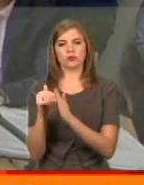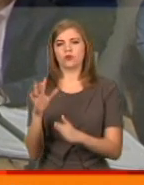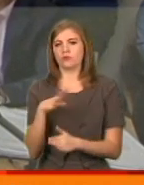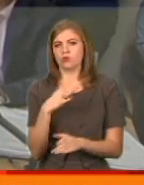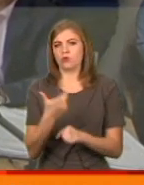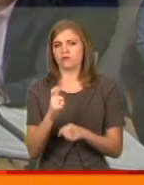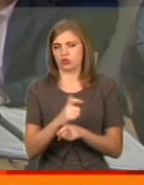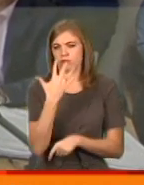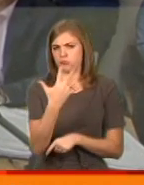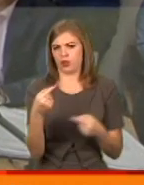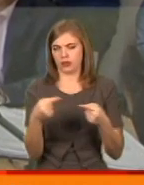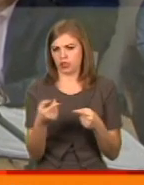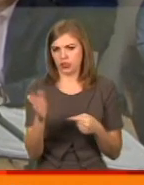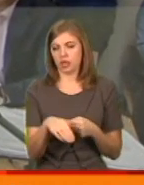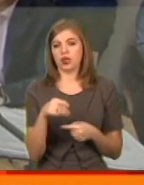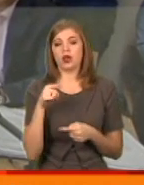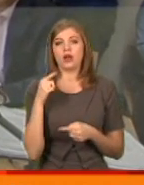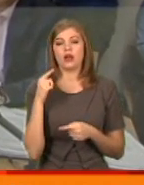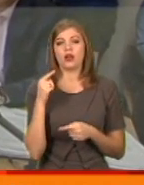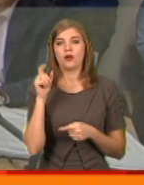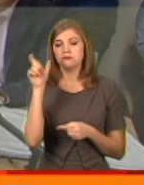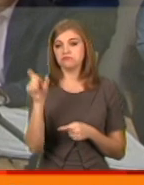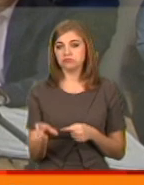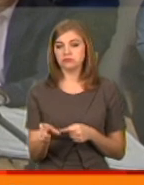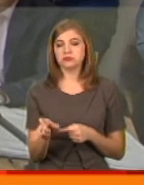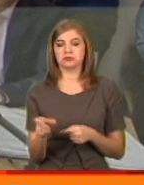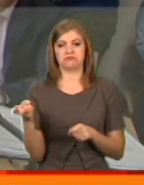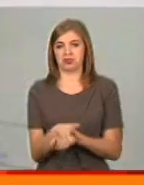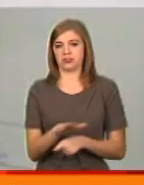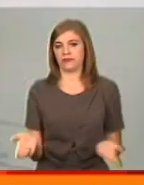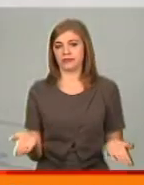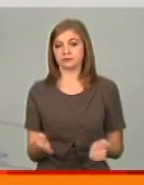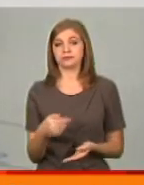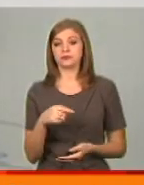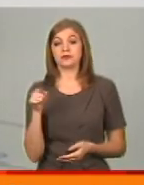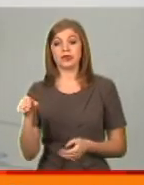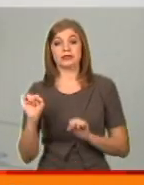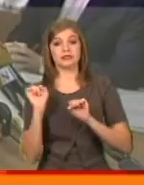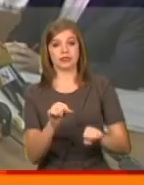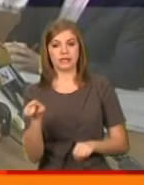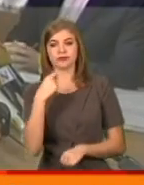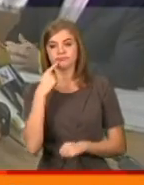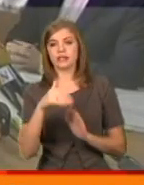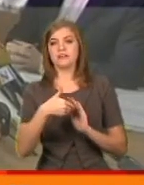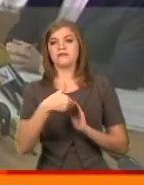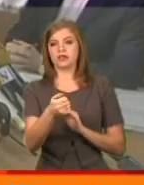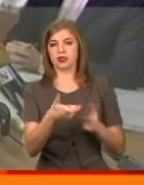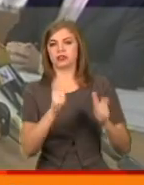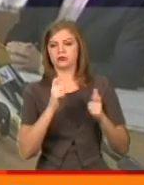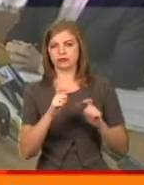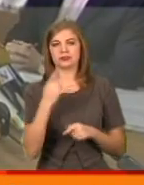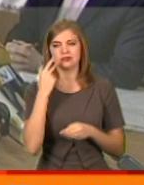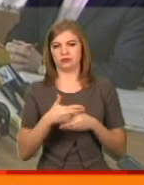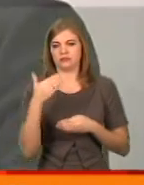більше Кім до детектива НАБУ, не з'явився. Сторона ж захисту твердить, виклики на допити надходять